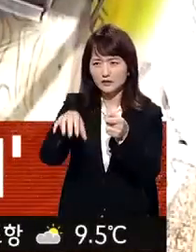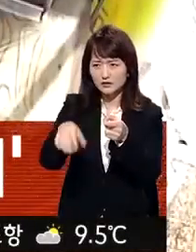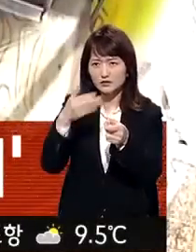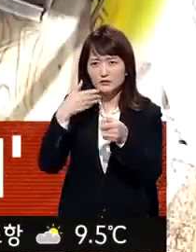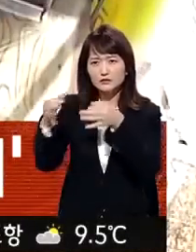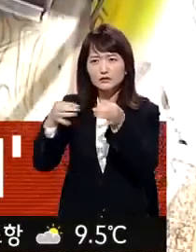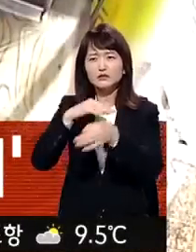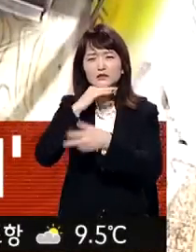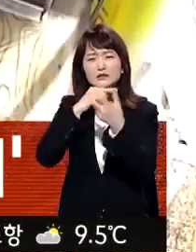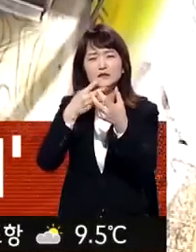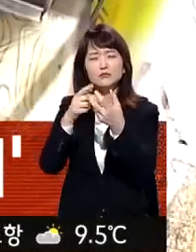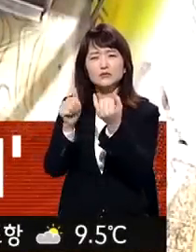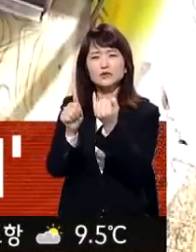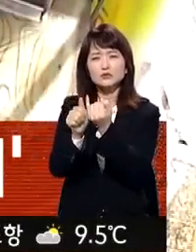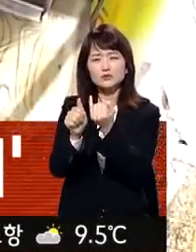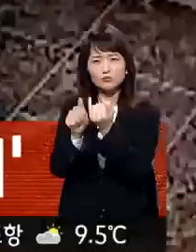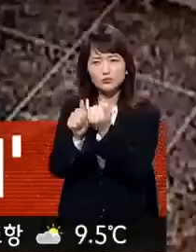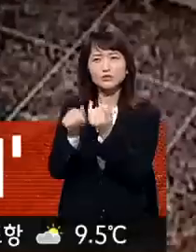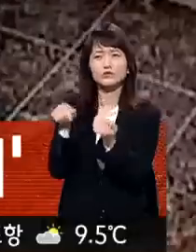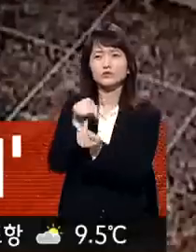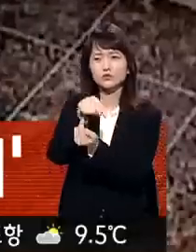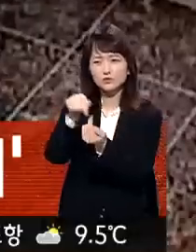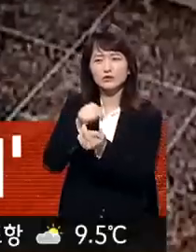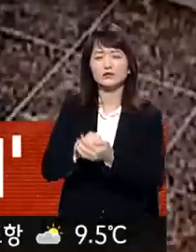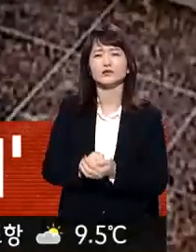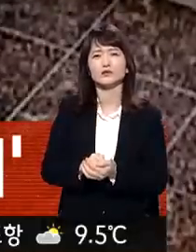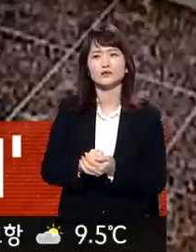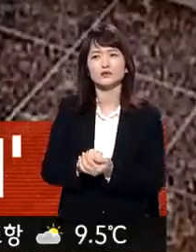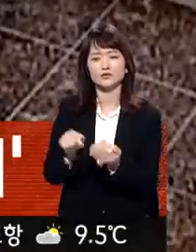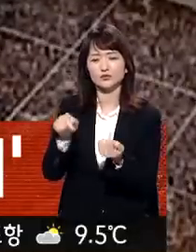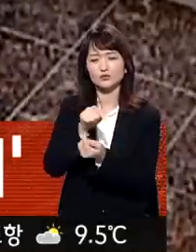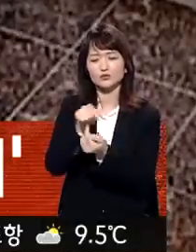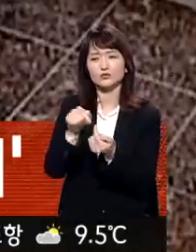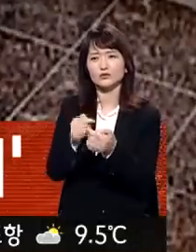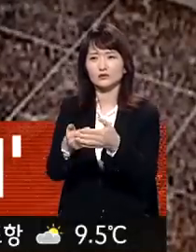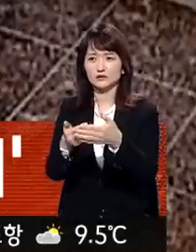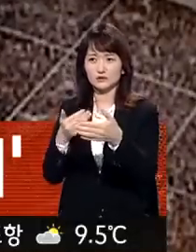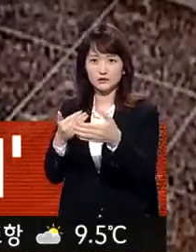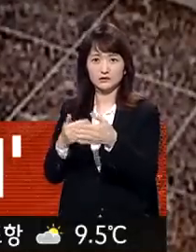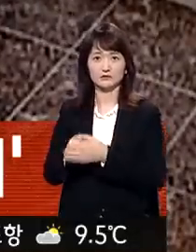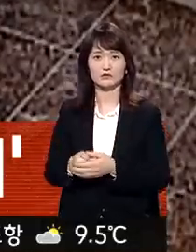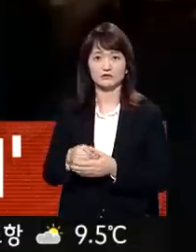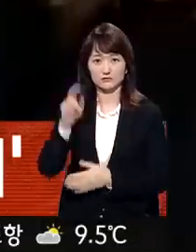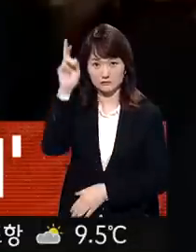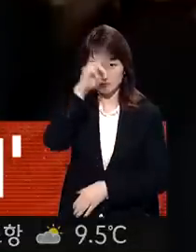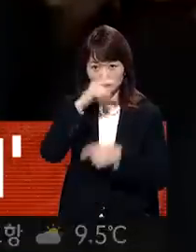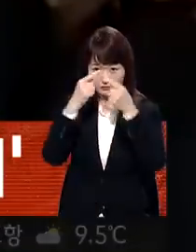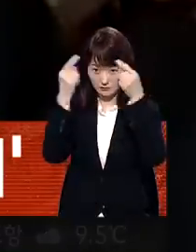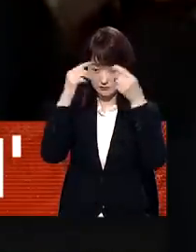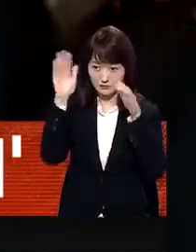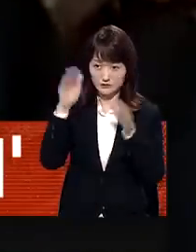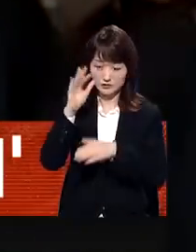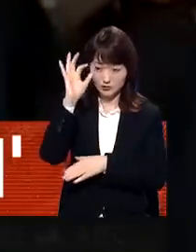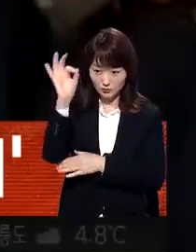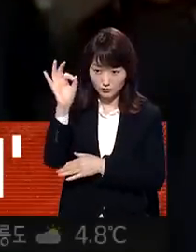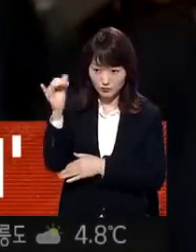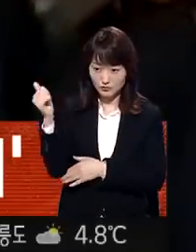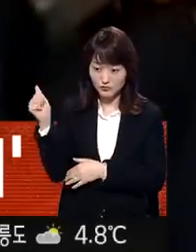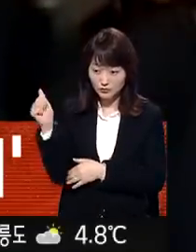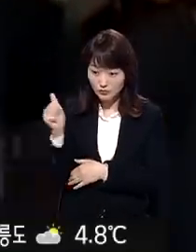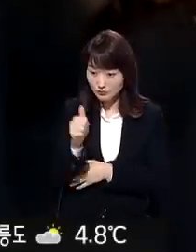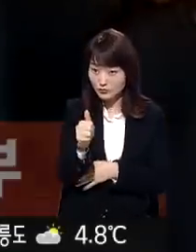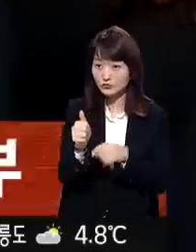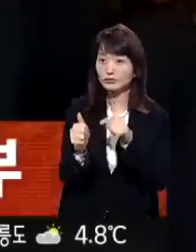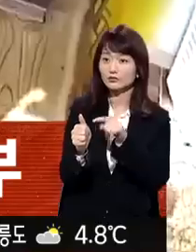70대 노부부가 운영하고 있다고 합니다. 그런데 영업시간도 전에 이 아침부터 대학생으로 보이는 남성이 들어왔습니다. 손주 같은 마음에